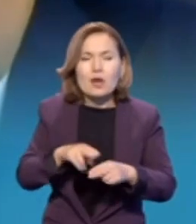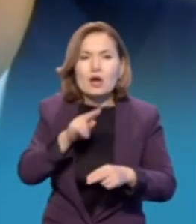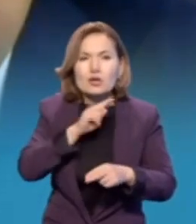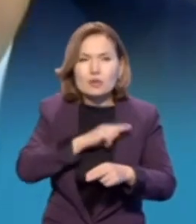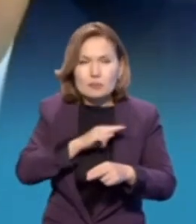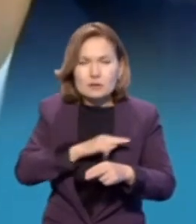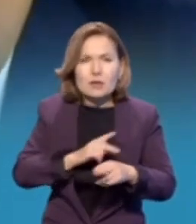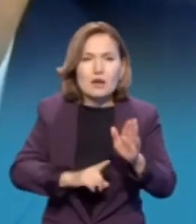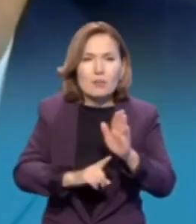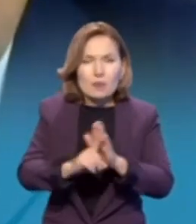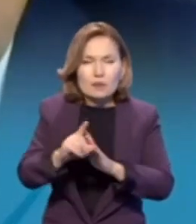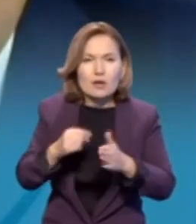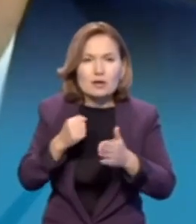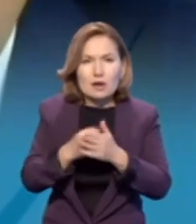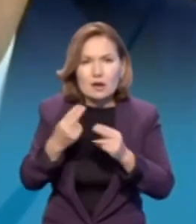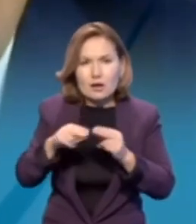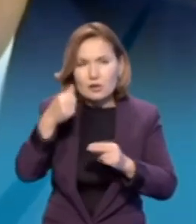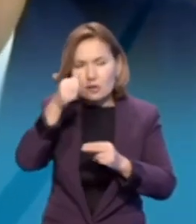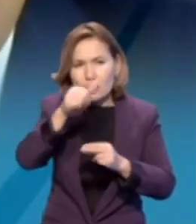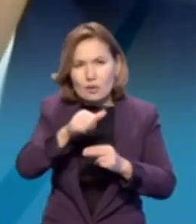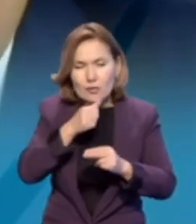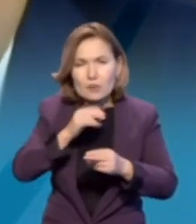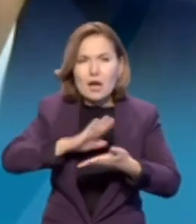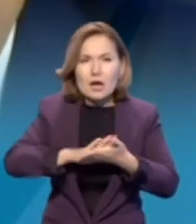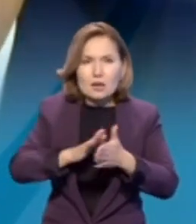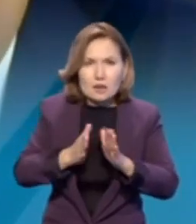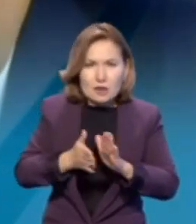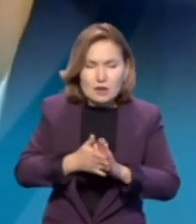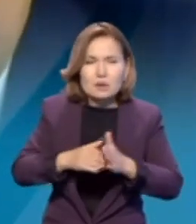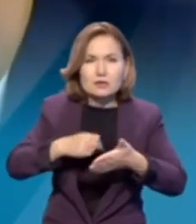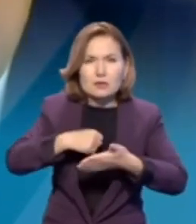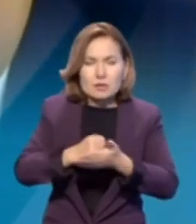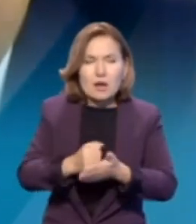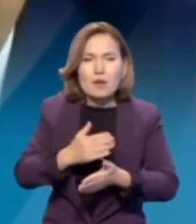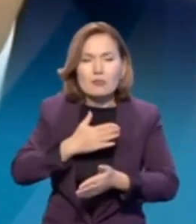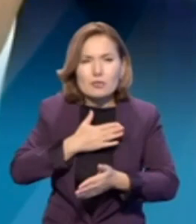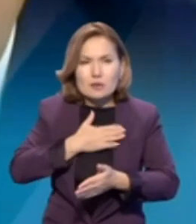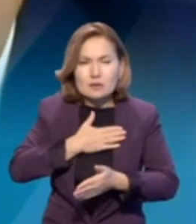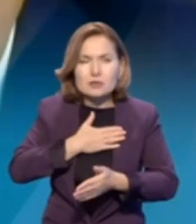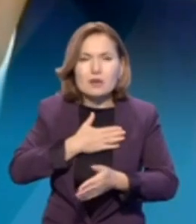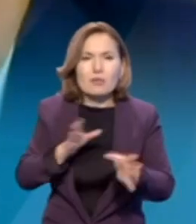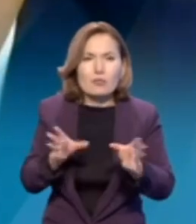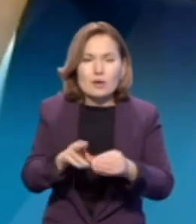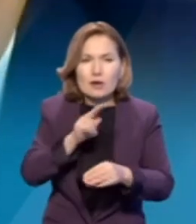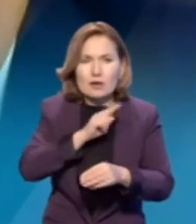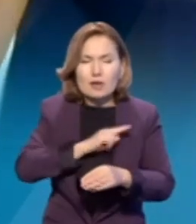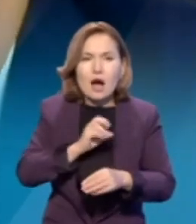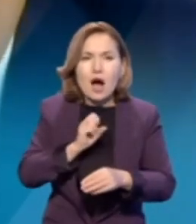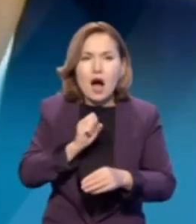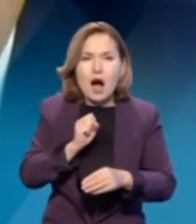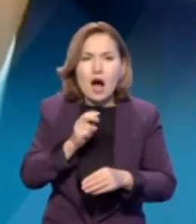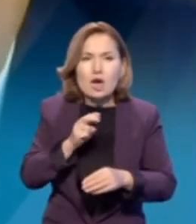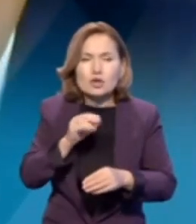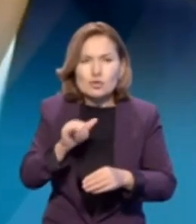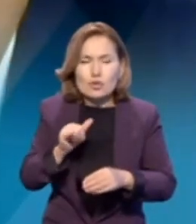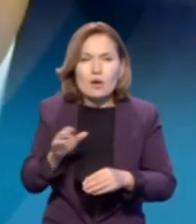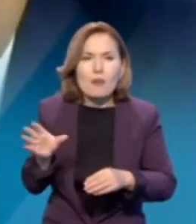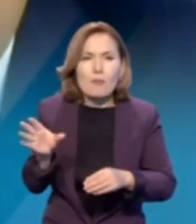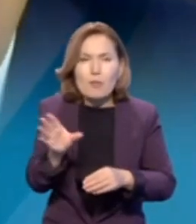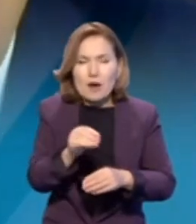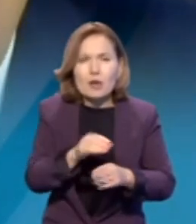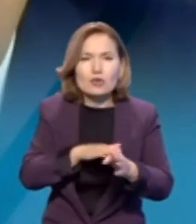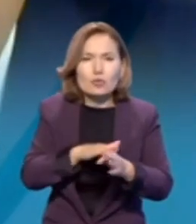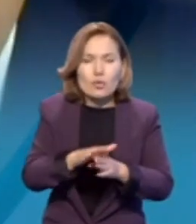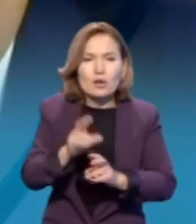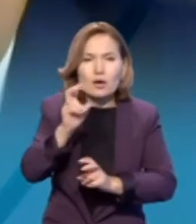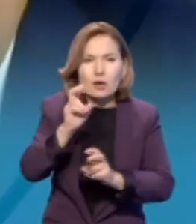жүргізіп отырмыз. Жылдың аяғынан кейін соңғы келісіміз бойынша біздің әріптесіміз Ақсу қант заводының барлық толық